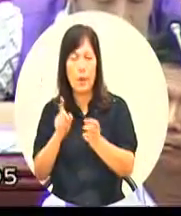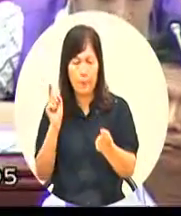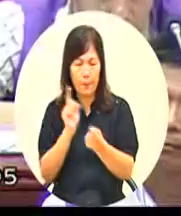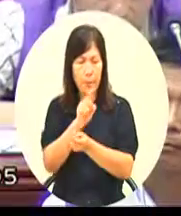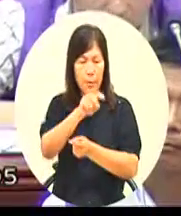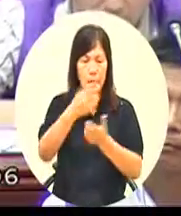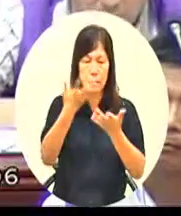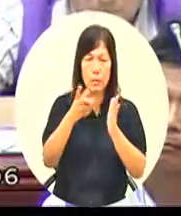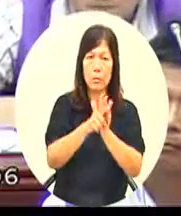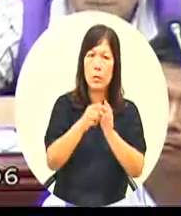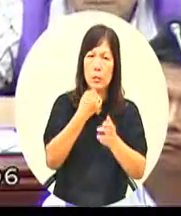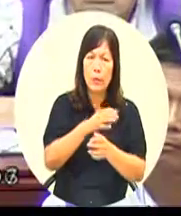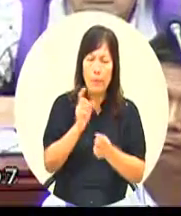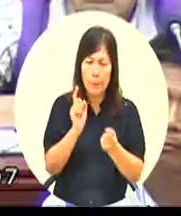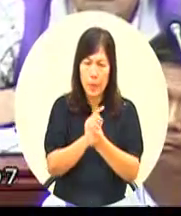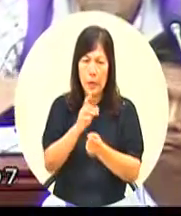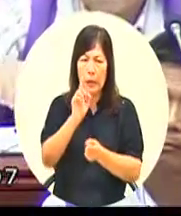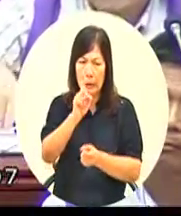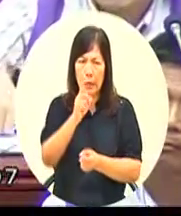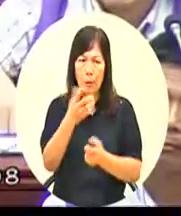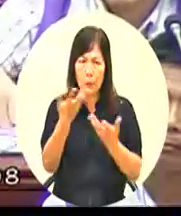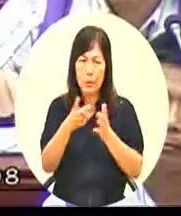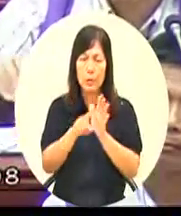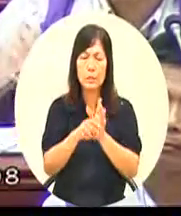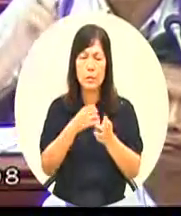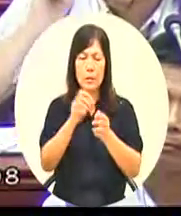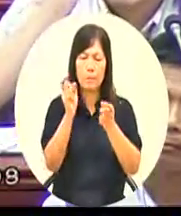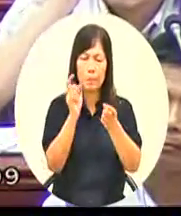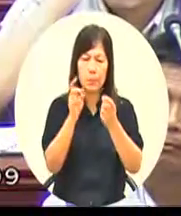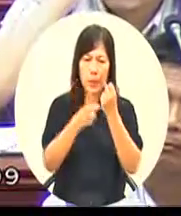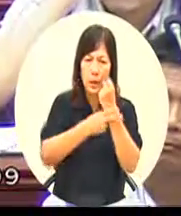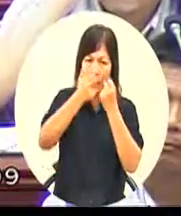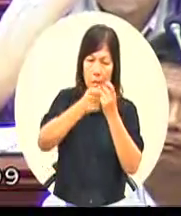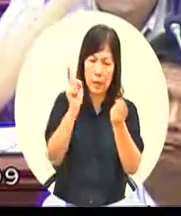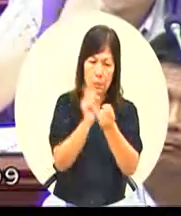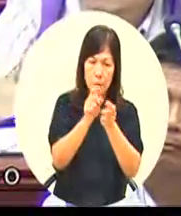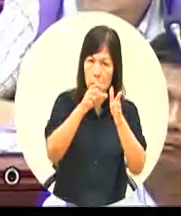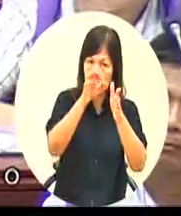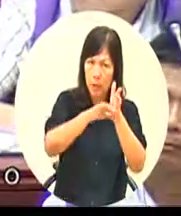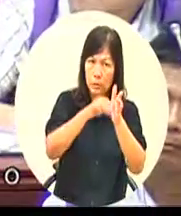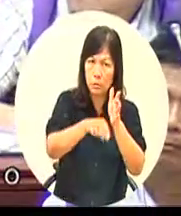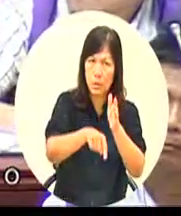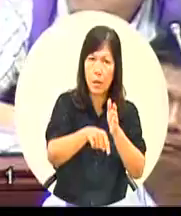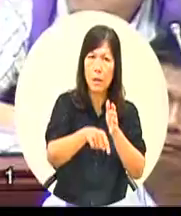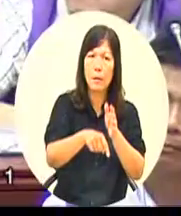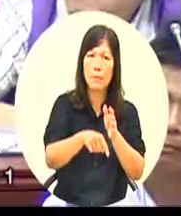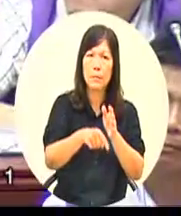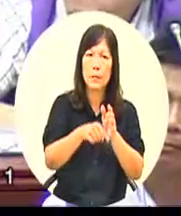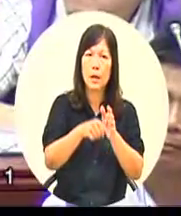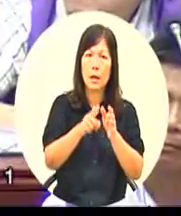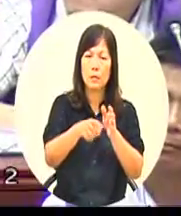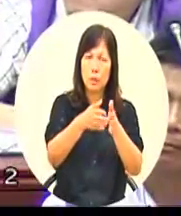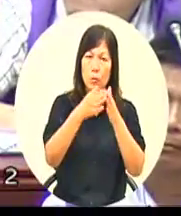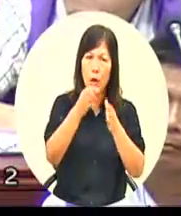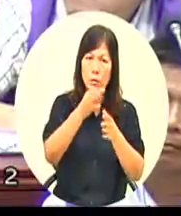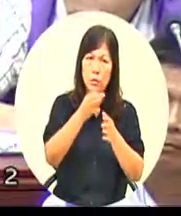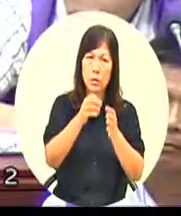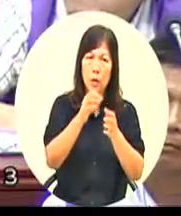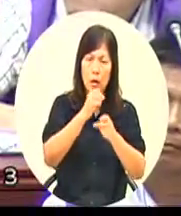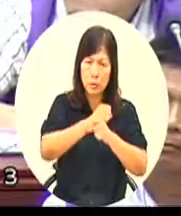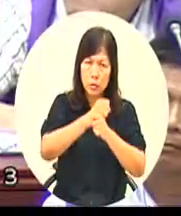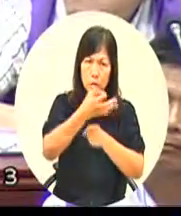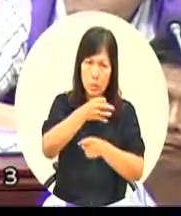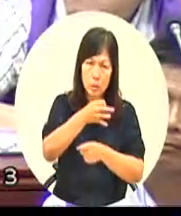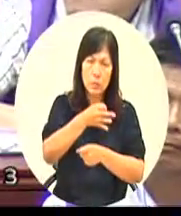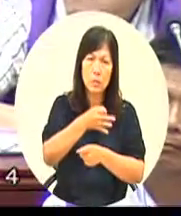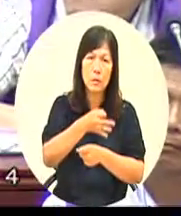是说刚你谈到的窘境，就是里长对这个篮球场的部分哦，这个部分呢，基本上呢，就是他所需要的费用，清洁费这一部